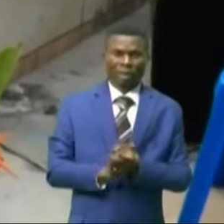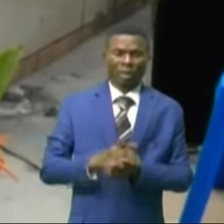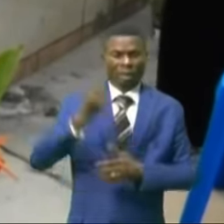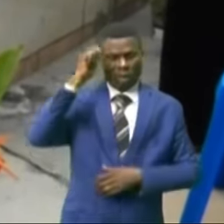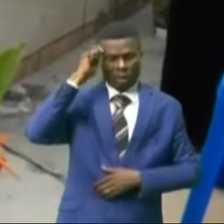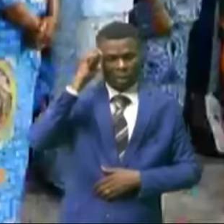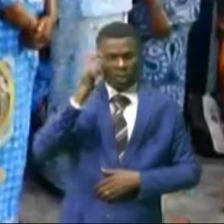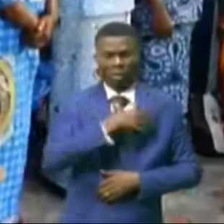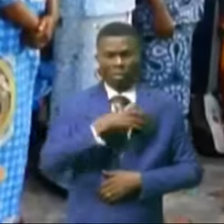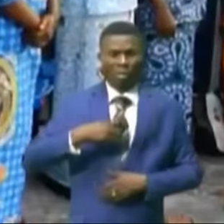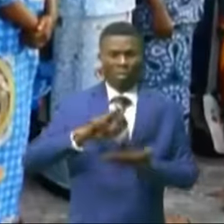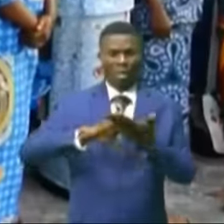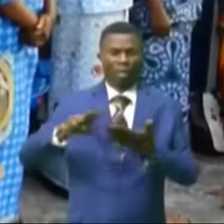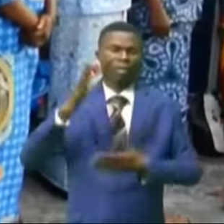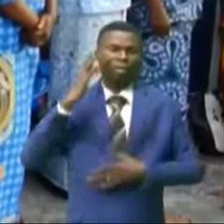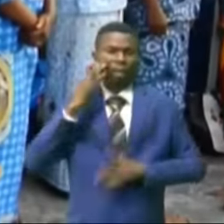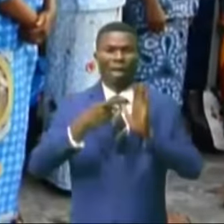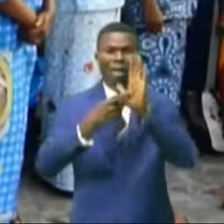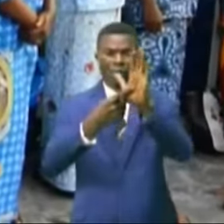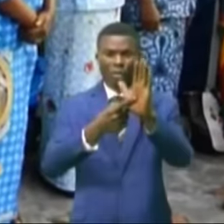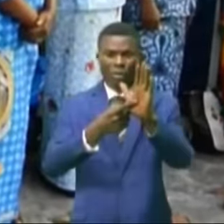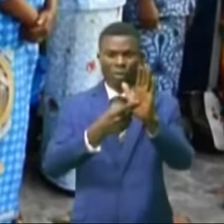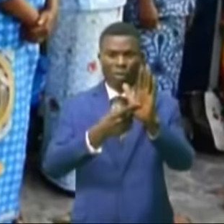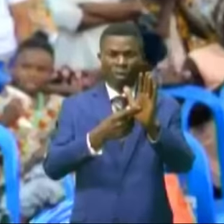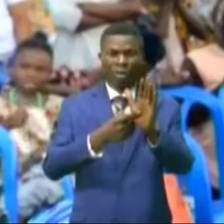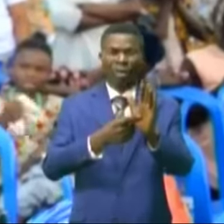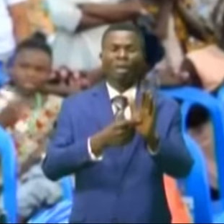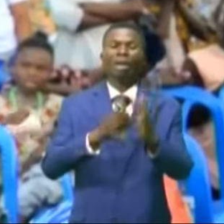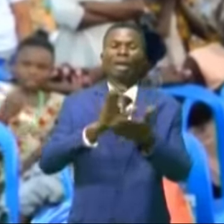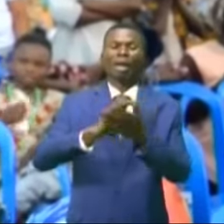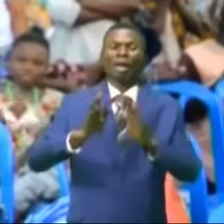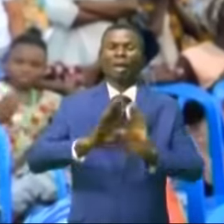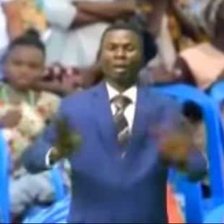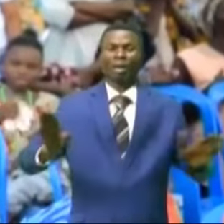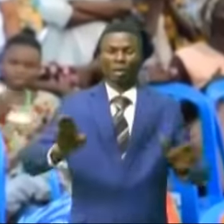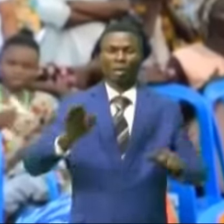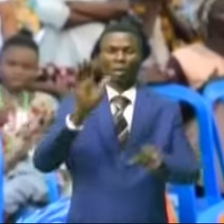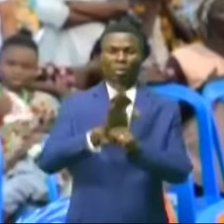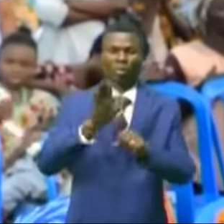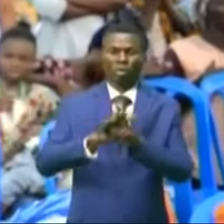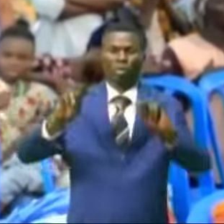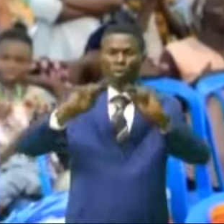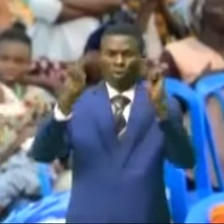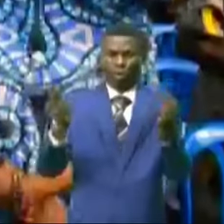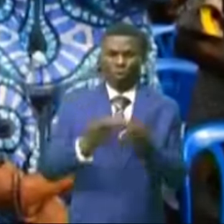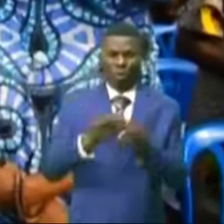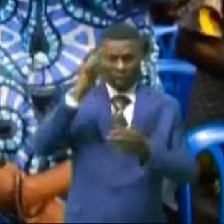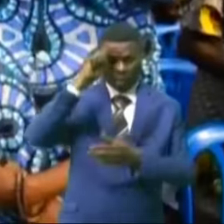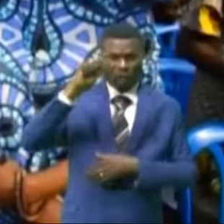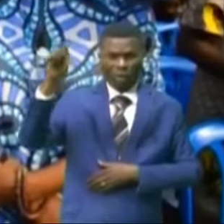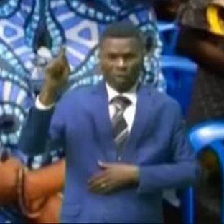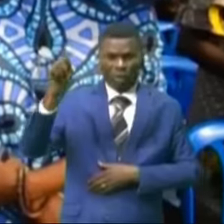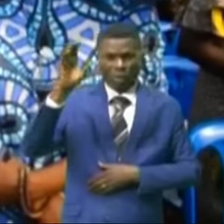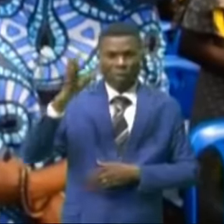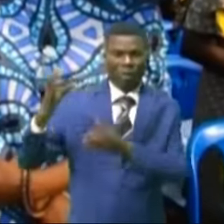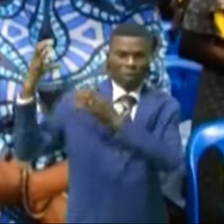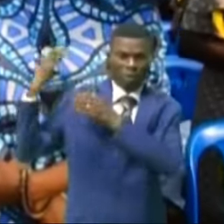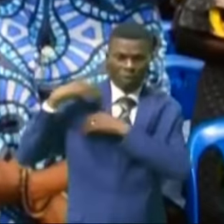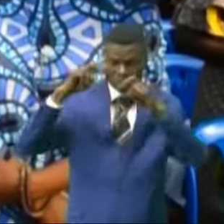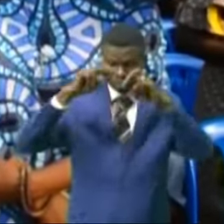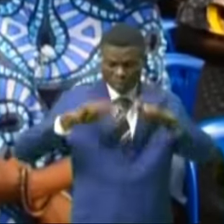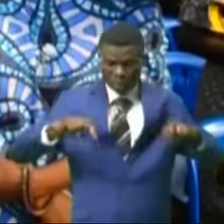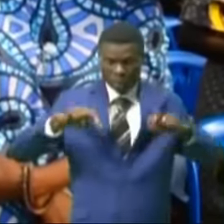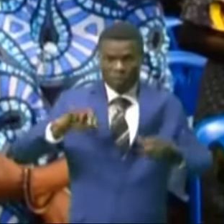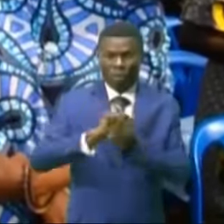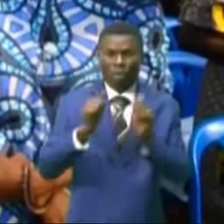La Vierge Marie lui a révélé un titre qui a été qualifié par le membre de la commission théologique chargée d'enquêter sur